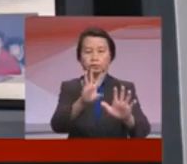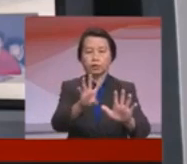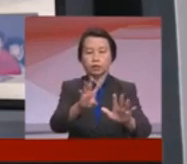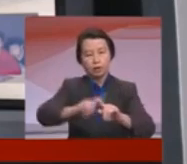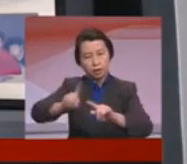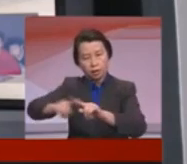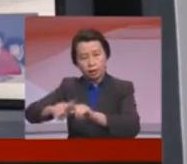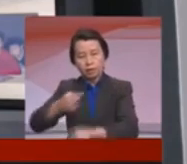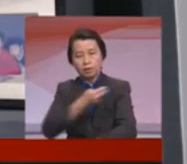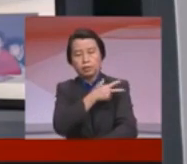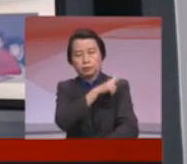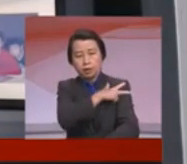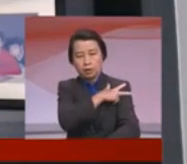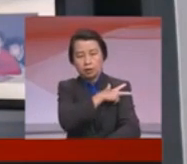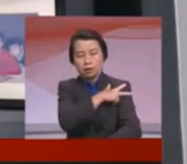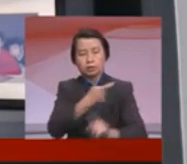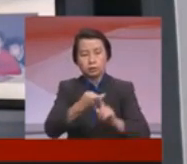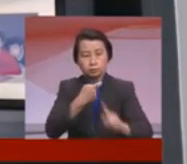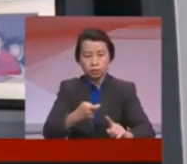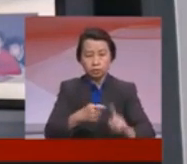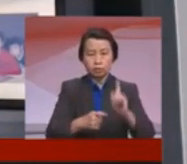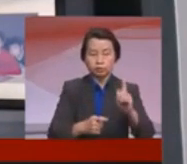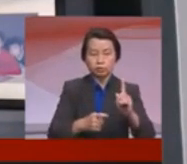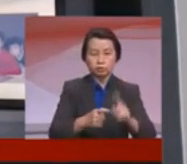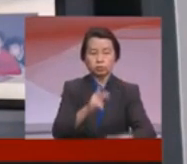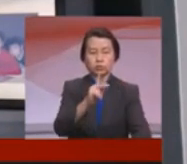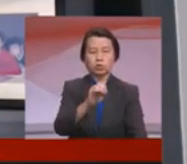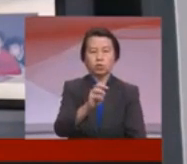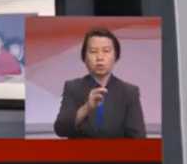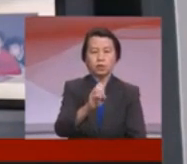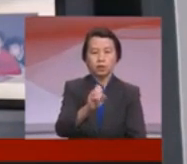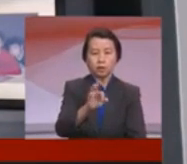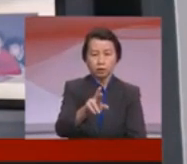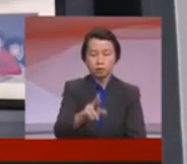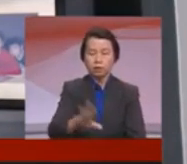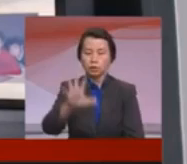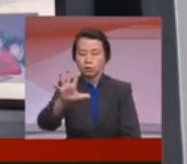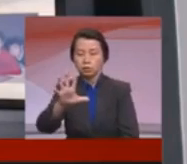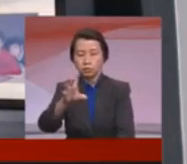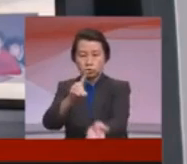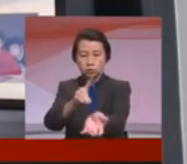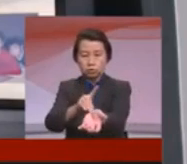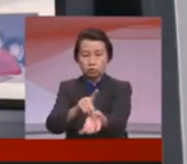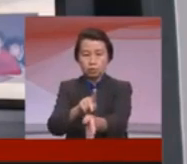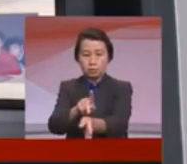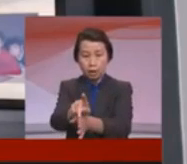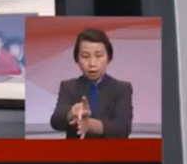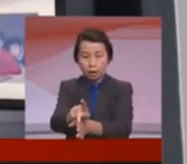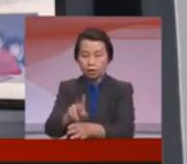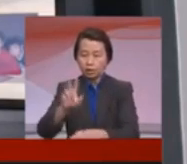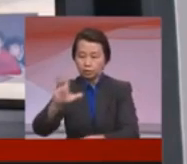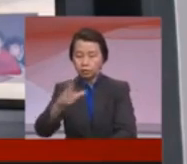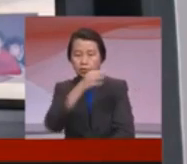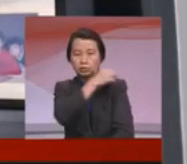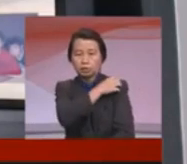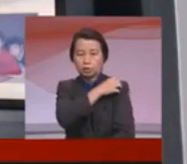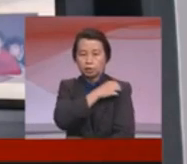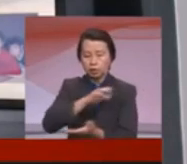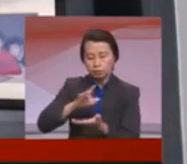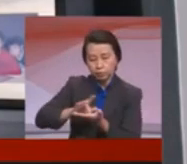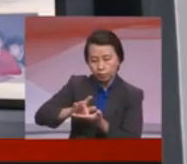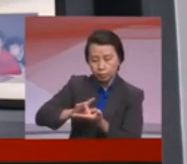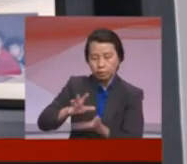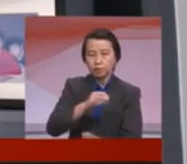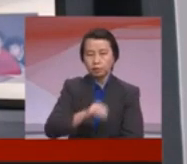54 lain-lain pangkat yang terdiri daripada 1 komander, 5 doktor pakar, 3 pegawai perubatan